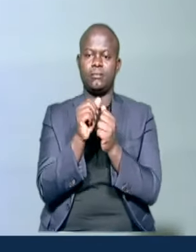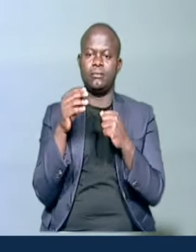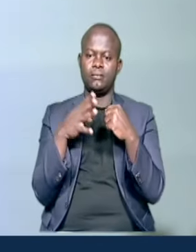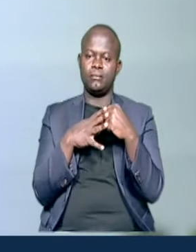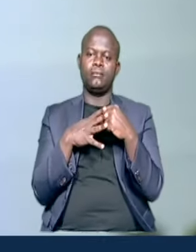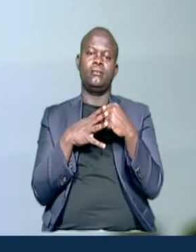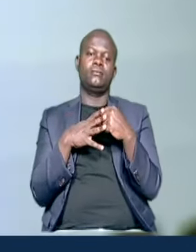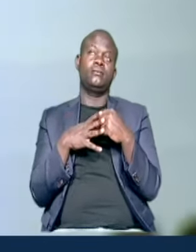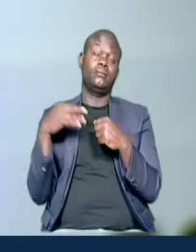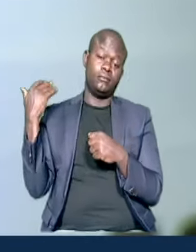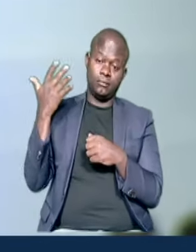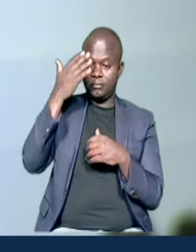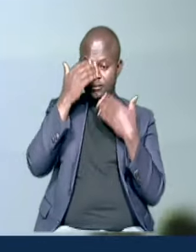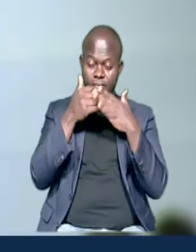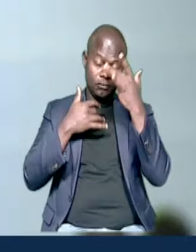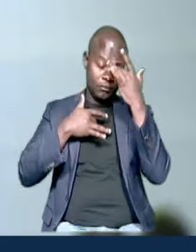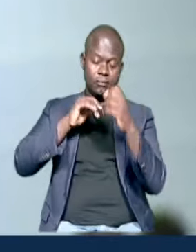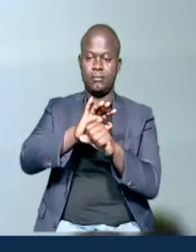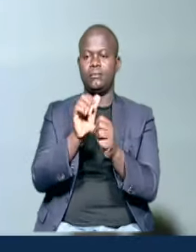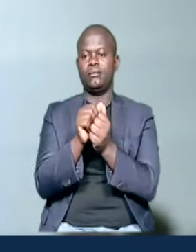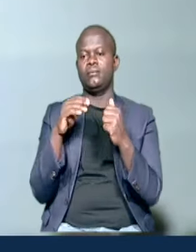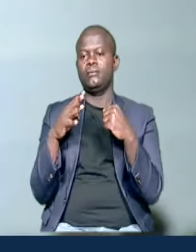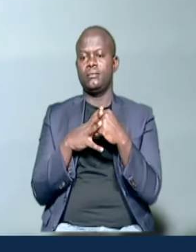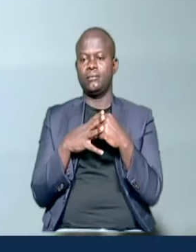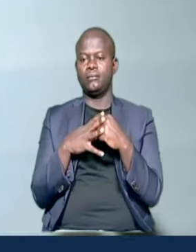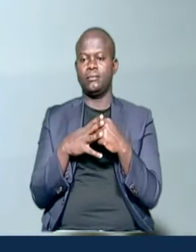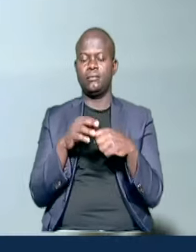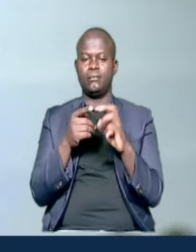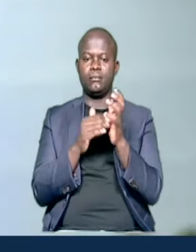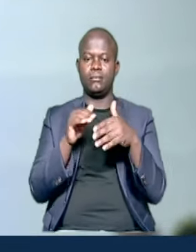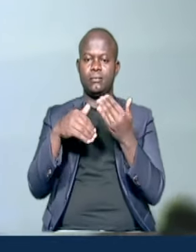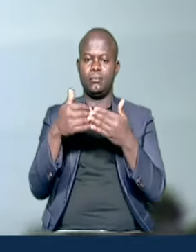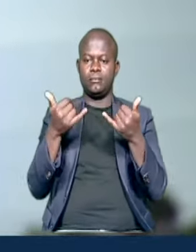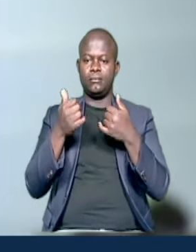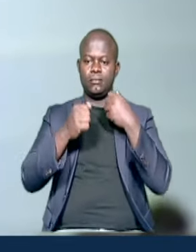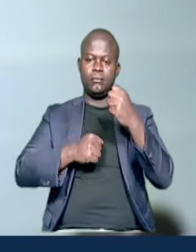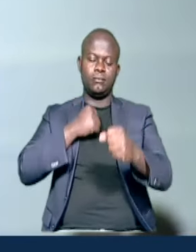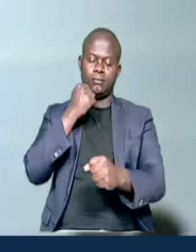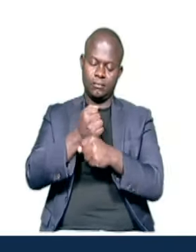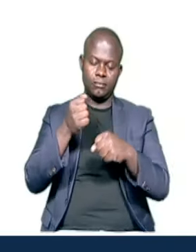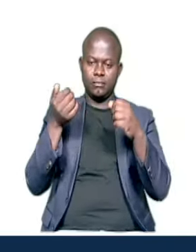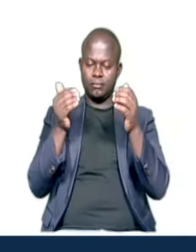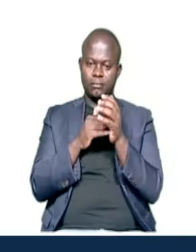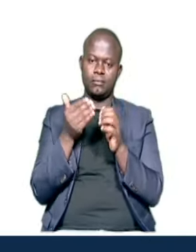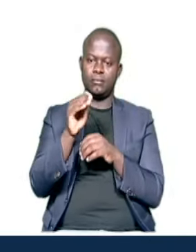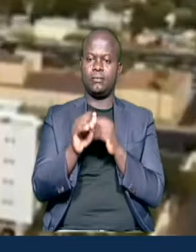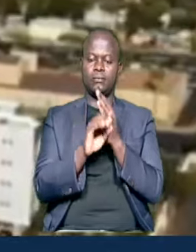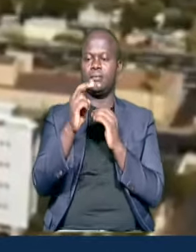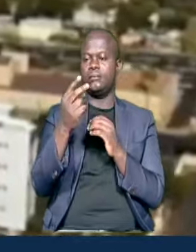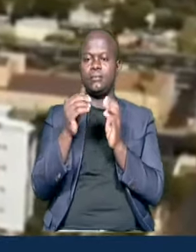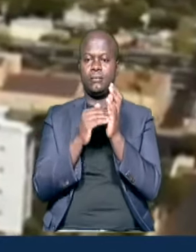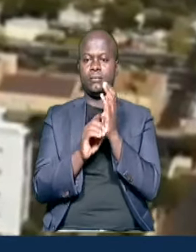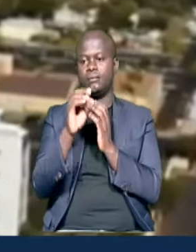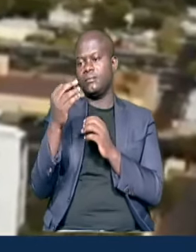gihe niyongera kuba kubera ubukana bw'icyorezo cya COVID-19 ariko muri uyu mwaka igiye kugaruka kuri